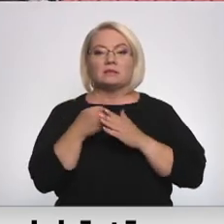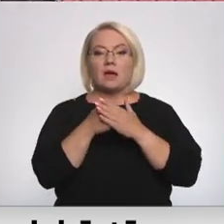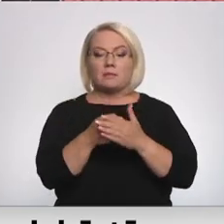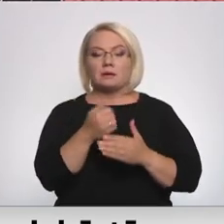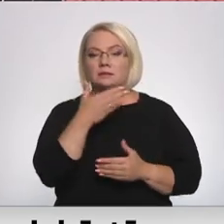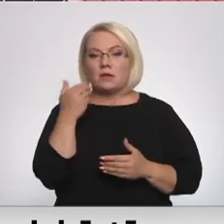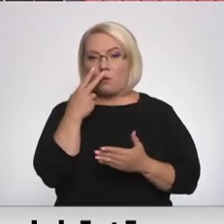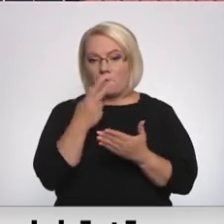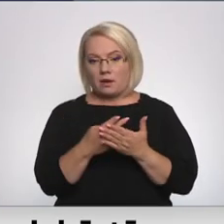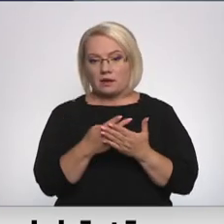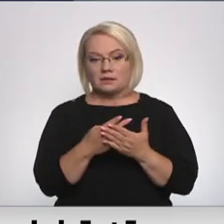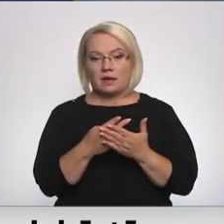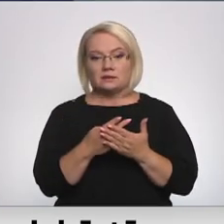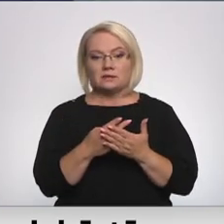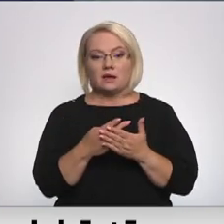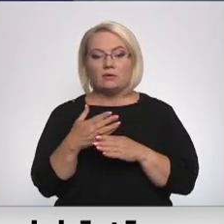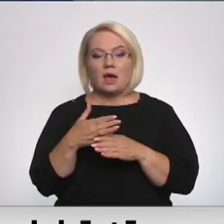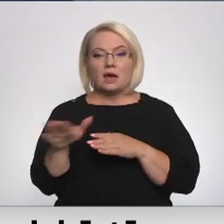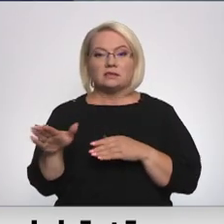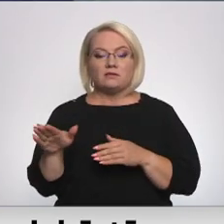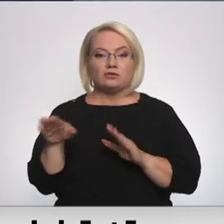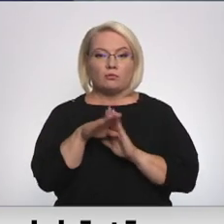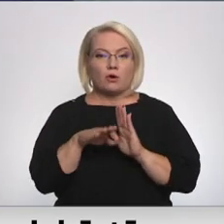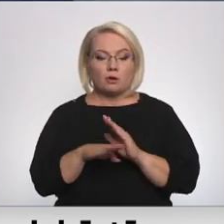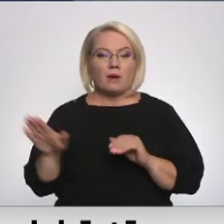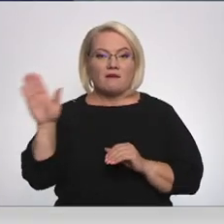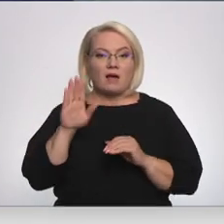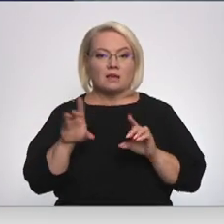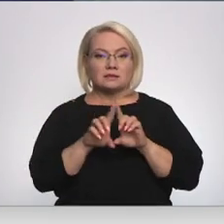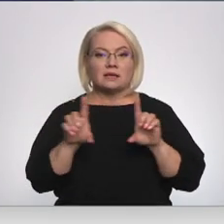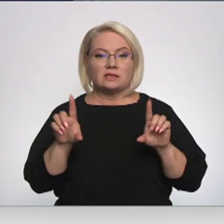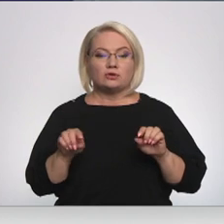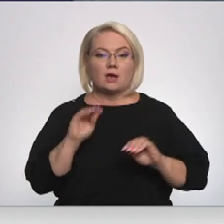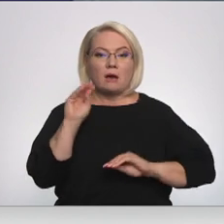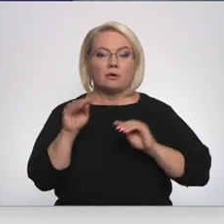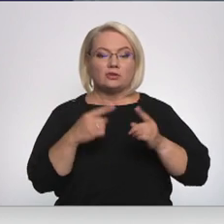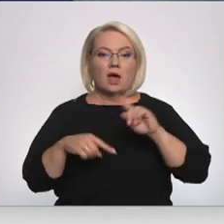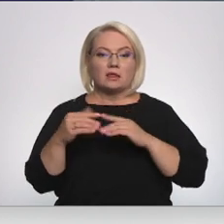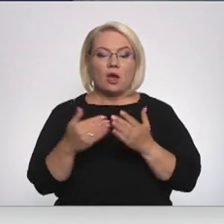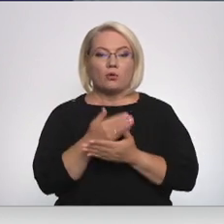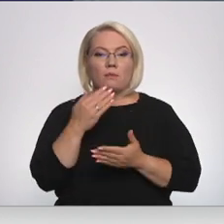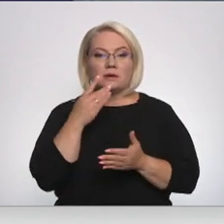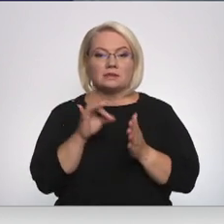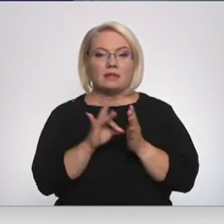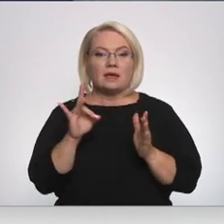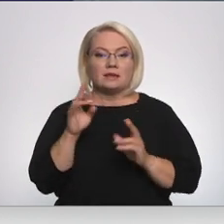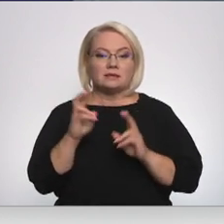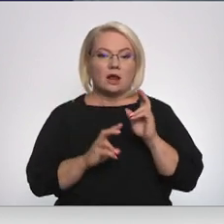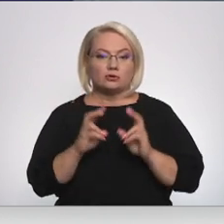nav paredzēts. Atsevišķa programma valsts institūcija aprīkošanai atjaunojamās enerģijas